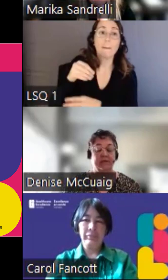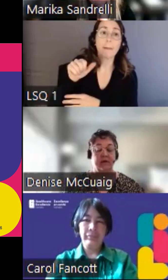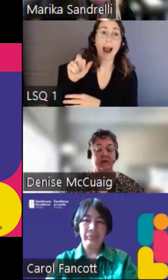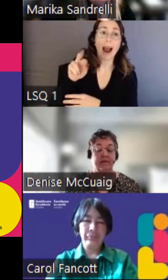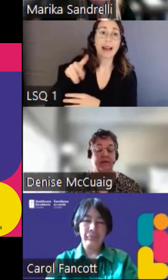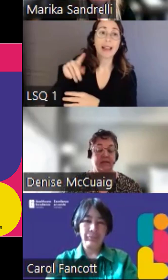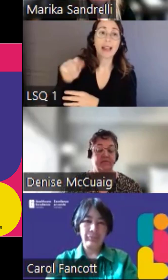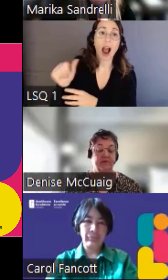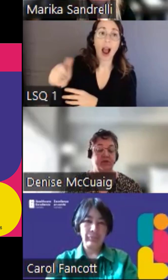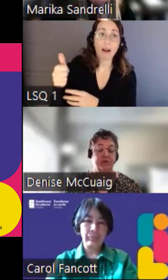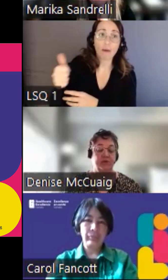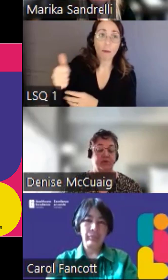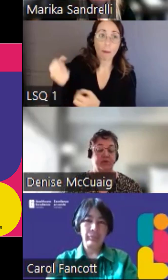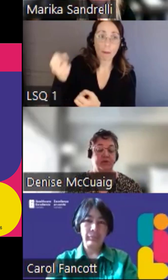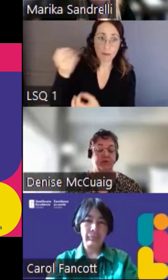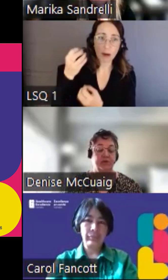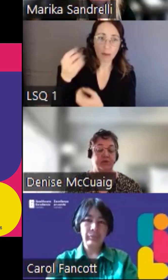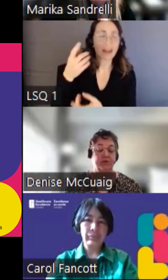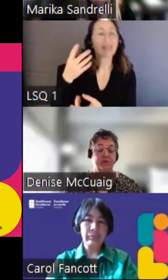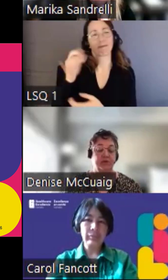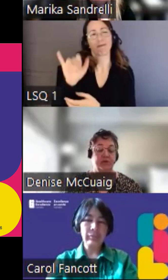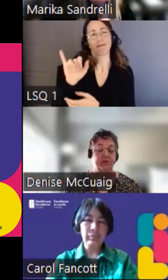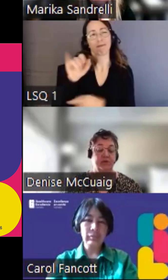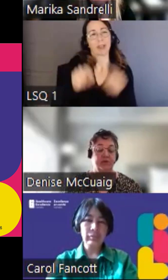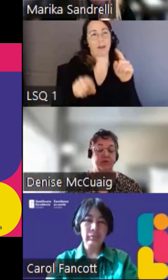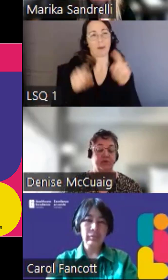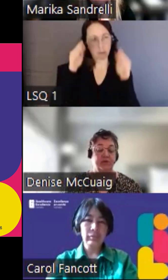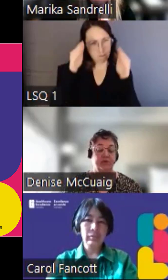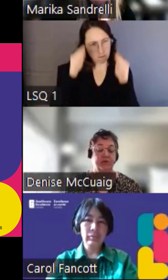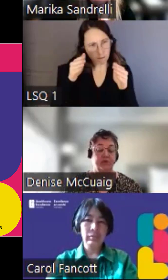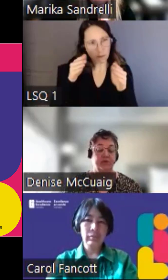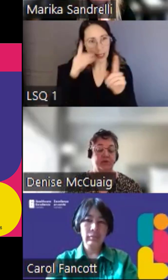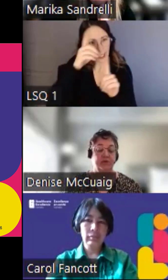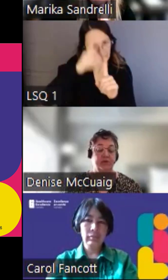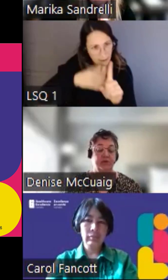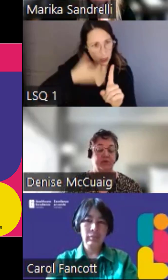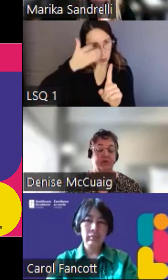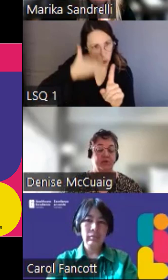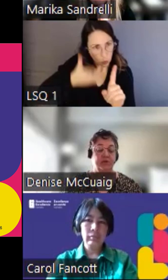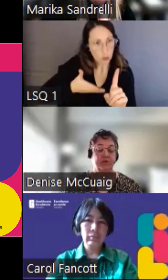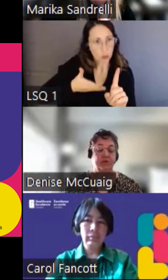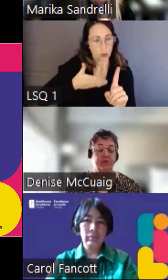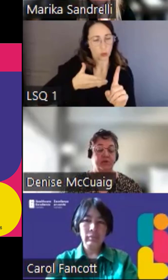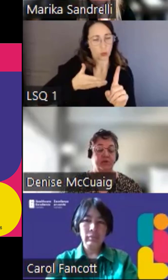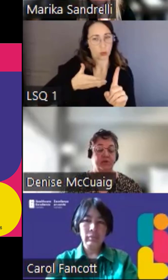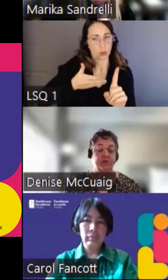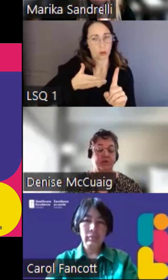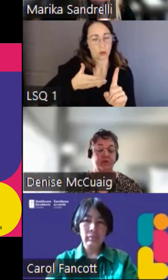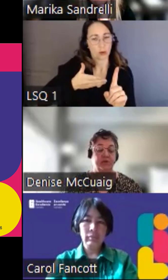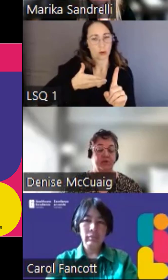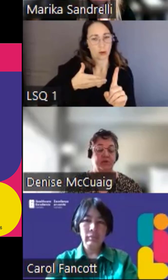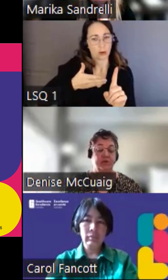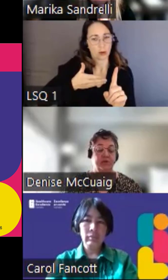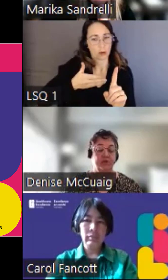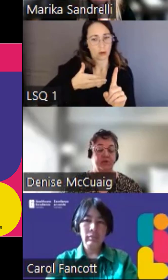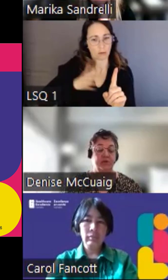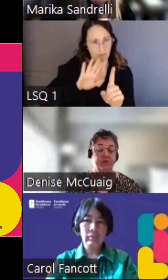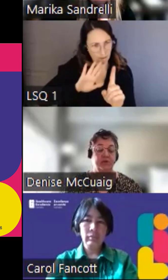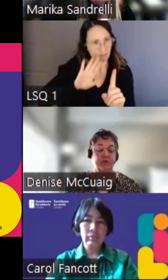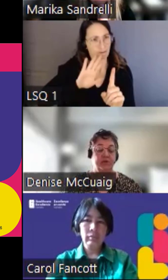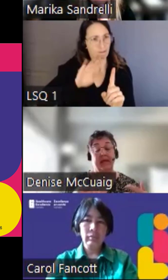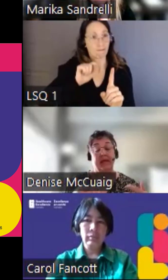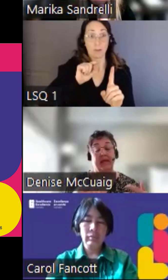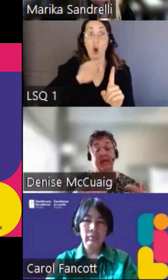l'individu et il y a du traumatisme parce que moi, j'ai travaillé